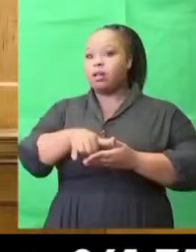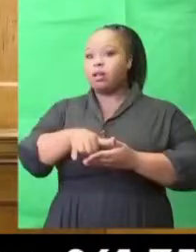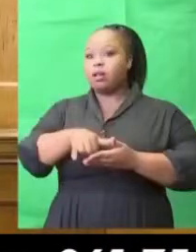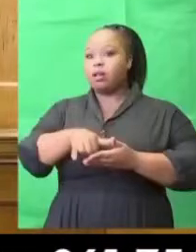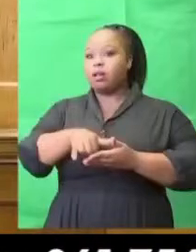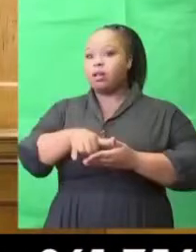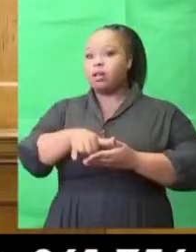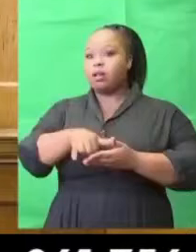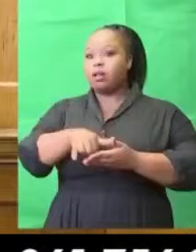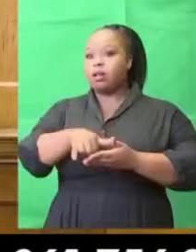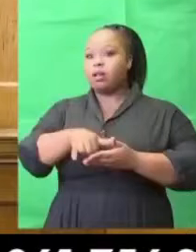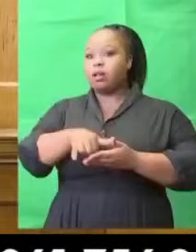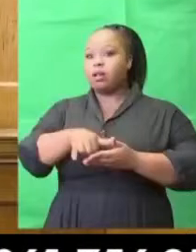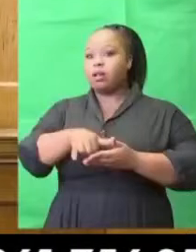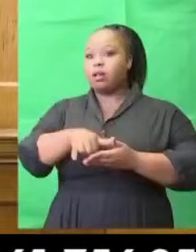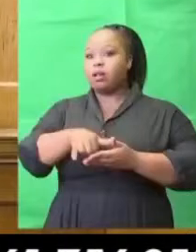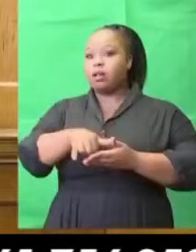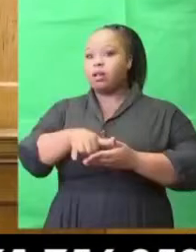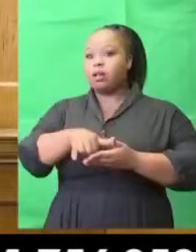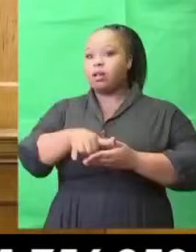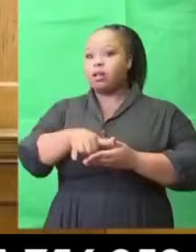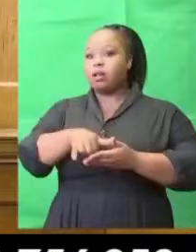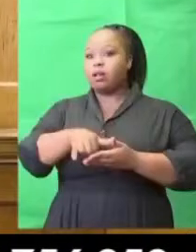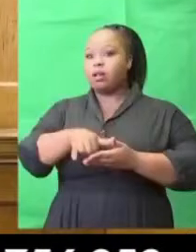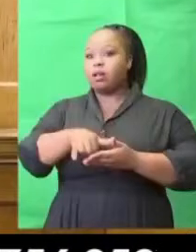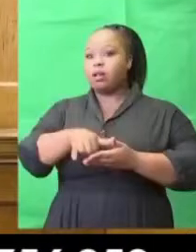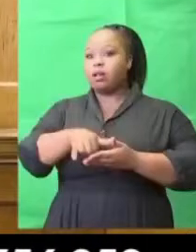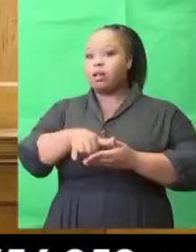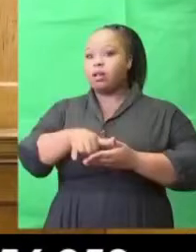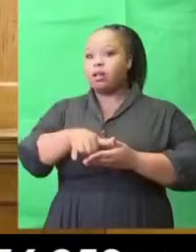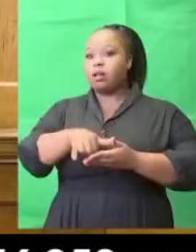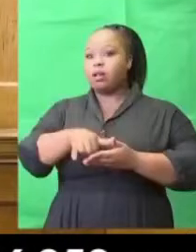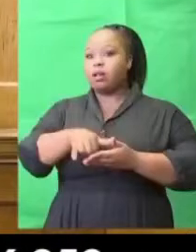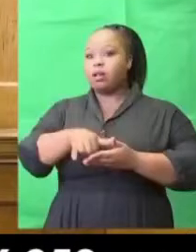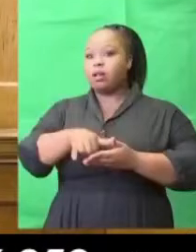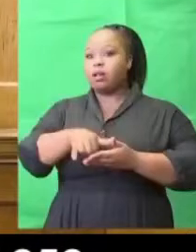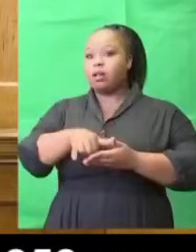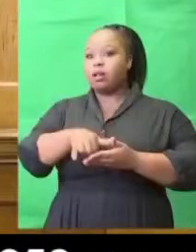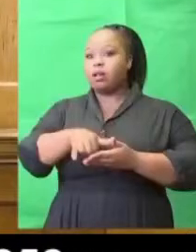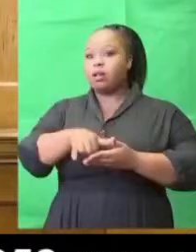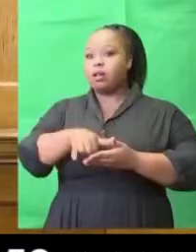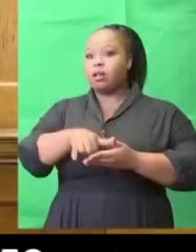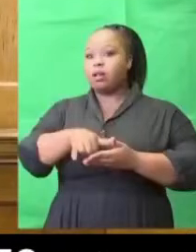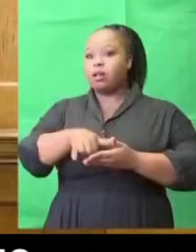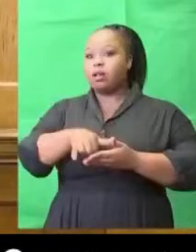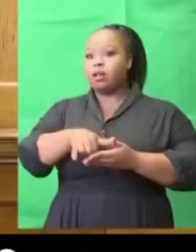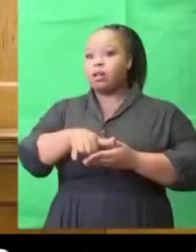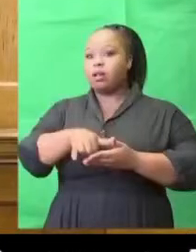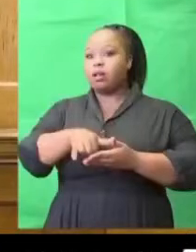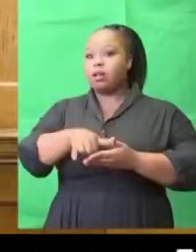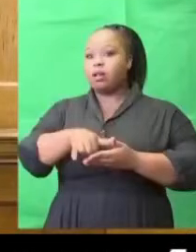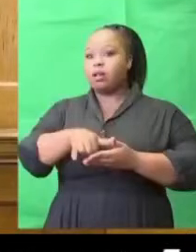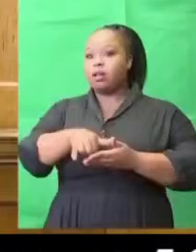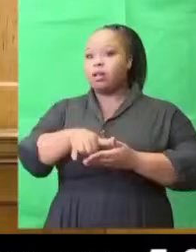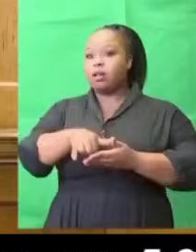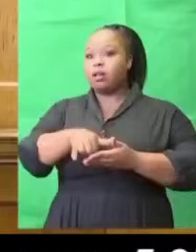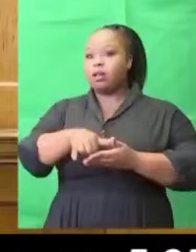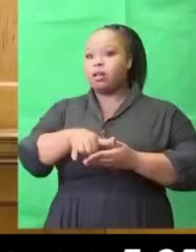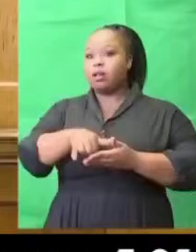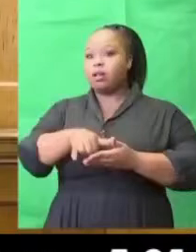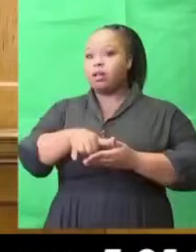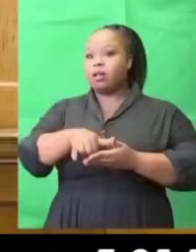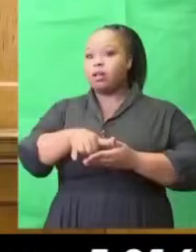ทางใต้ก็แอฟริกาเนี่ยเข้าประเทศเลยประธานาธิบดีซีริลรามาโฟซาก็บอกว่าอย่างนี้